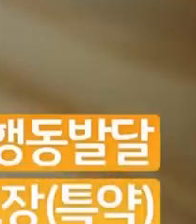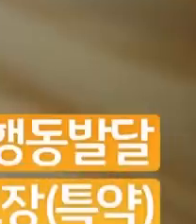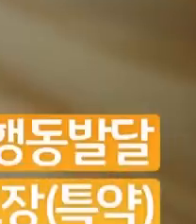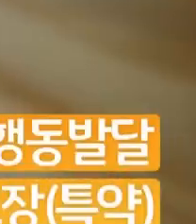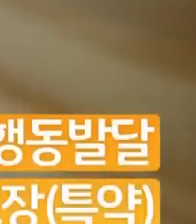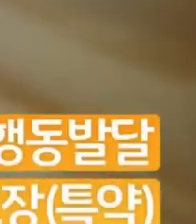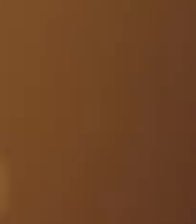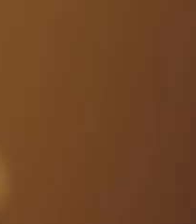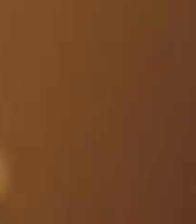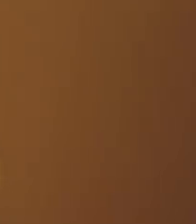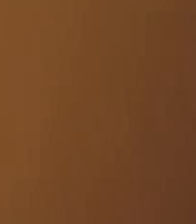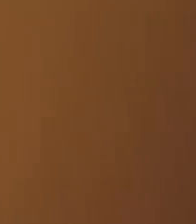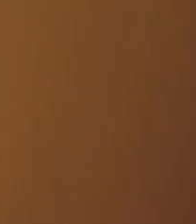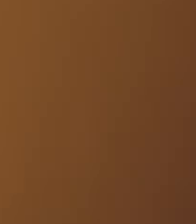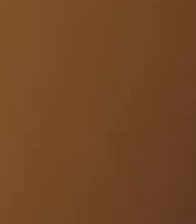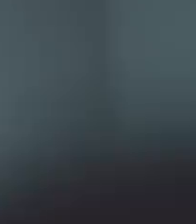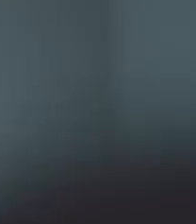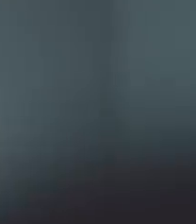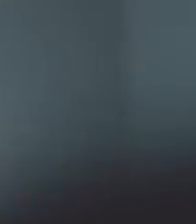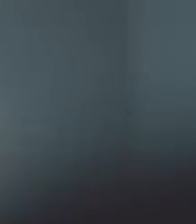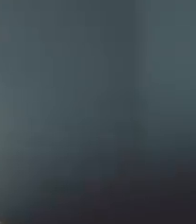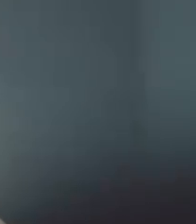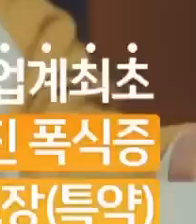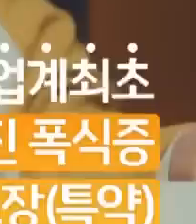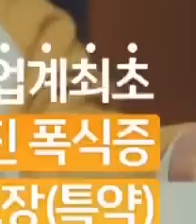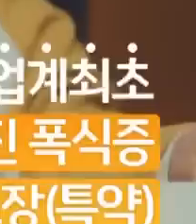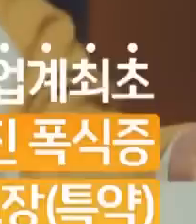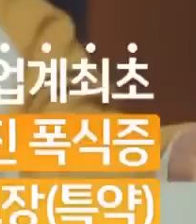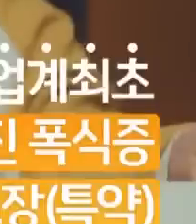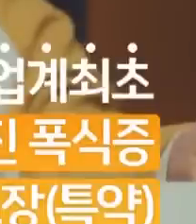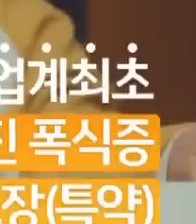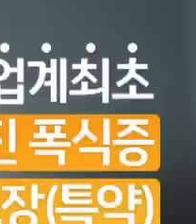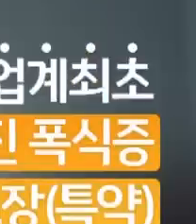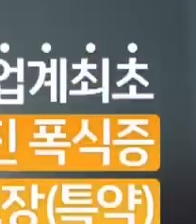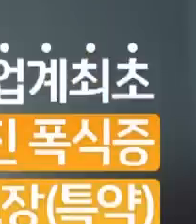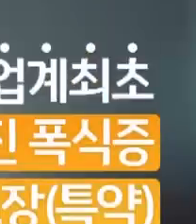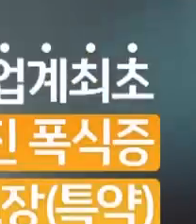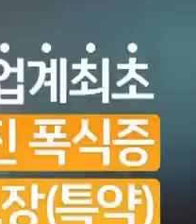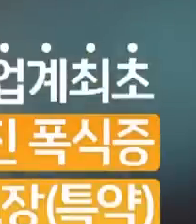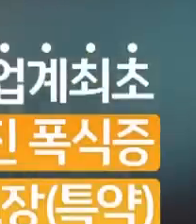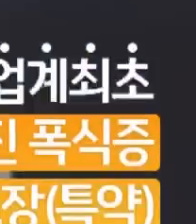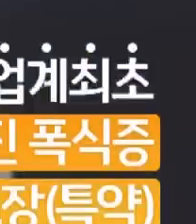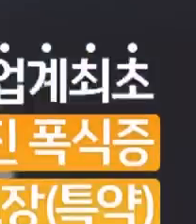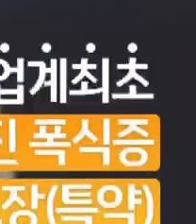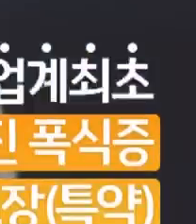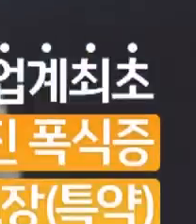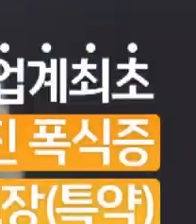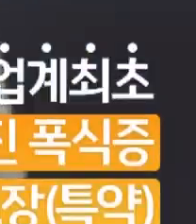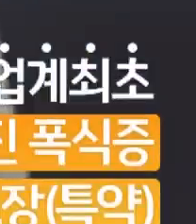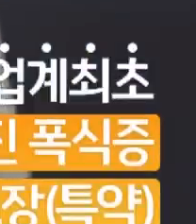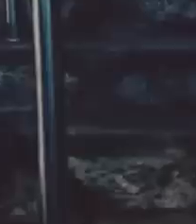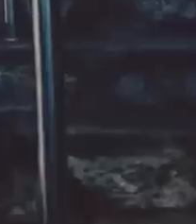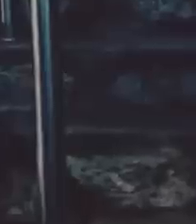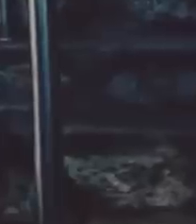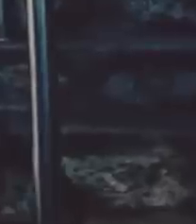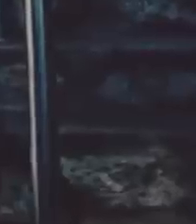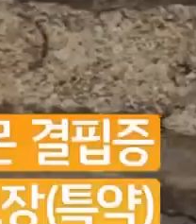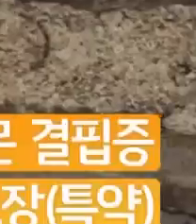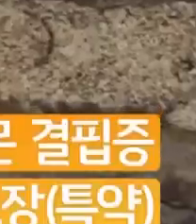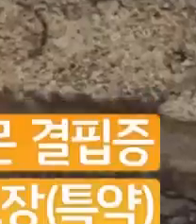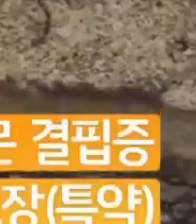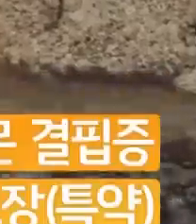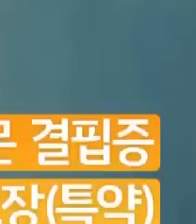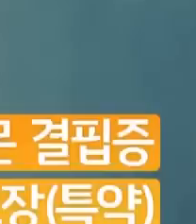아이에게 용기를 더하고. 안 먹을래. 안 먹어도 걱정. 내가 다 먹을 많이 거야. 먹어도 걱정. 엄마에게 안심을 더하고.